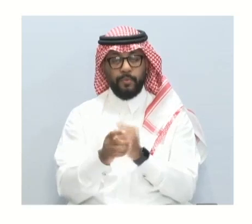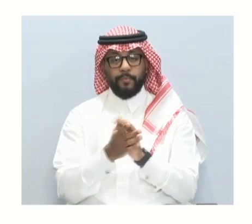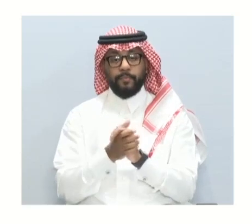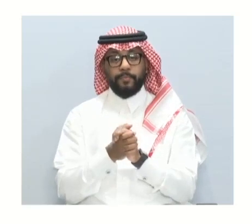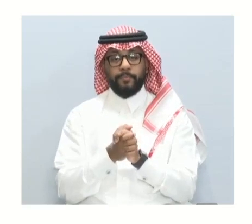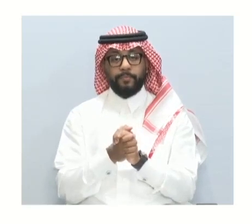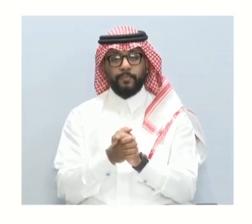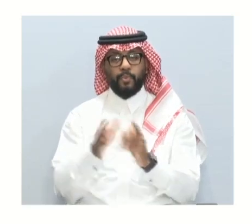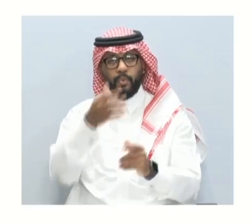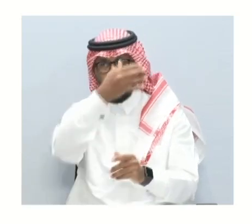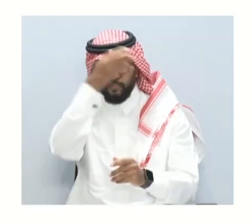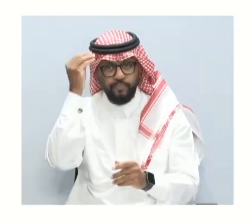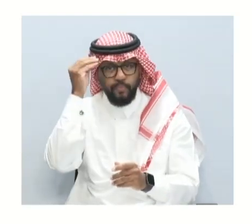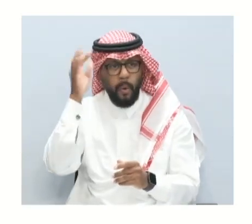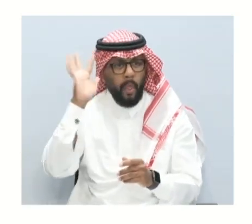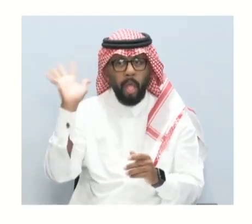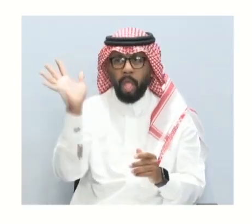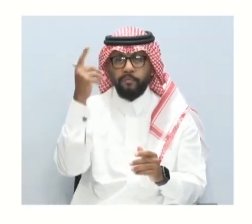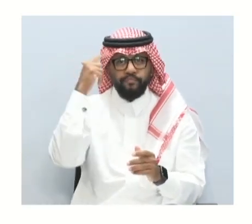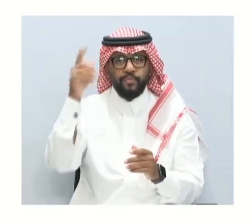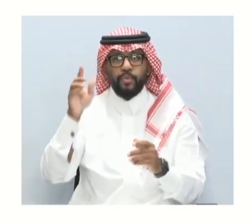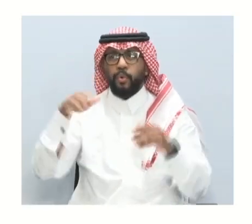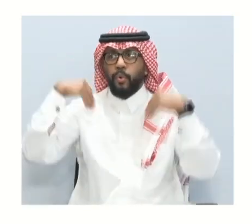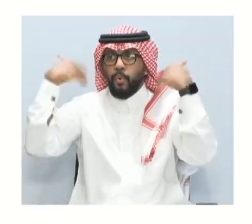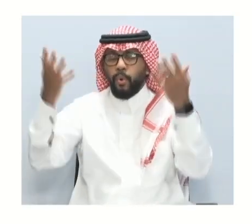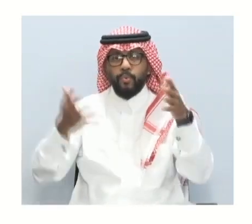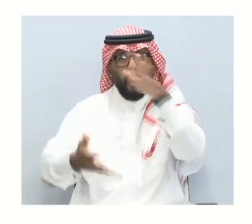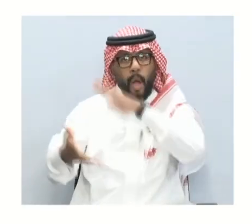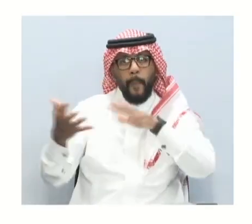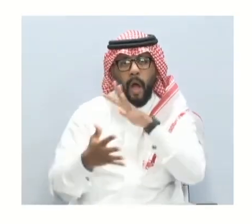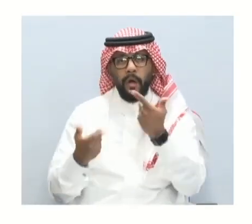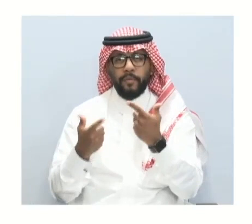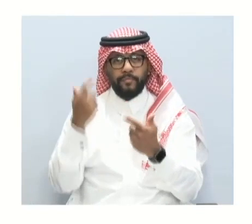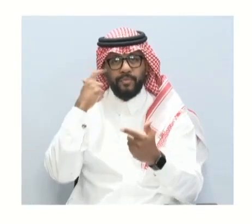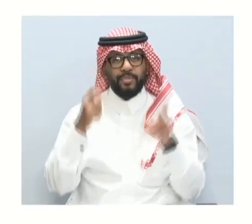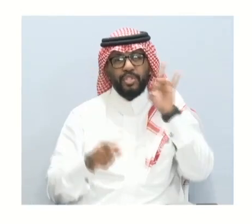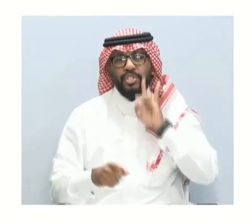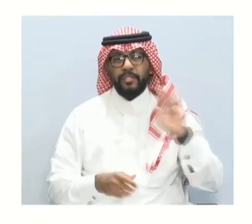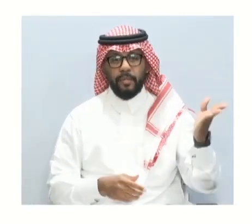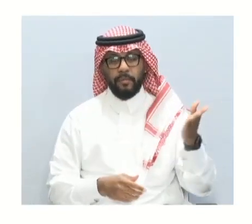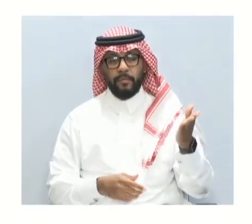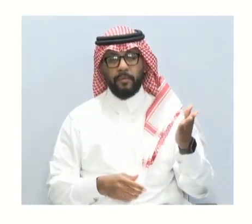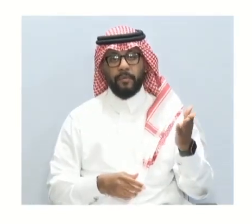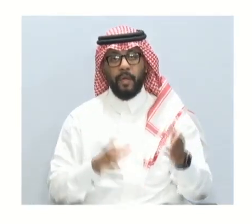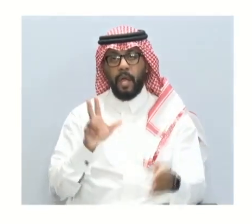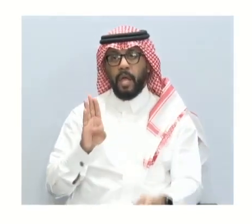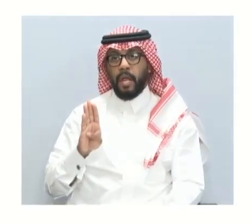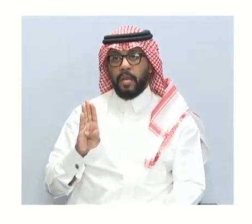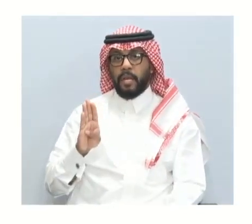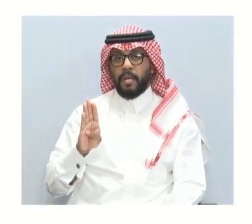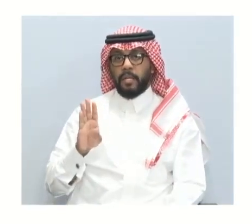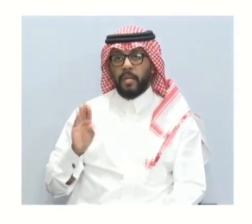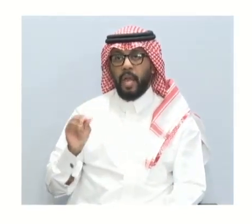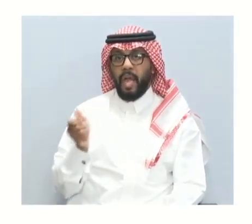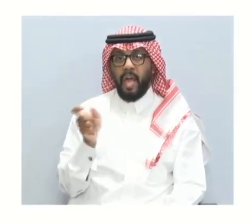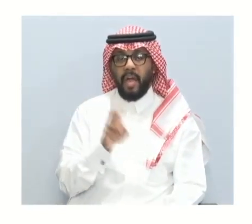ادعاء علم الغيب ومعرفه الاسرار والاخبار بما سيقع في الارض وذلك عن طريق استخدام الشياطين الكهانه والعرافه